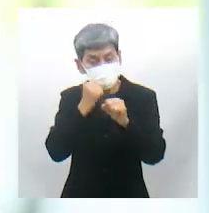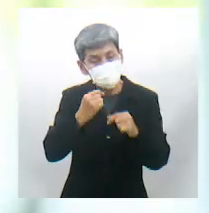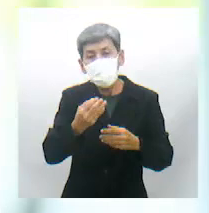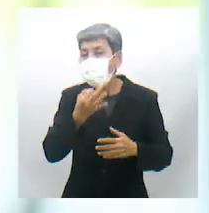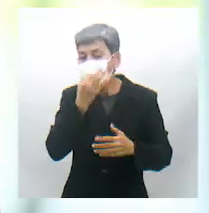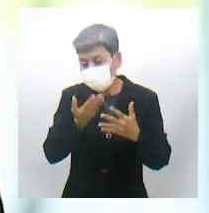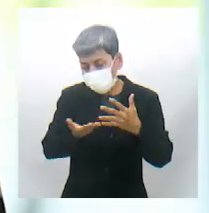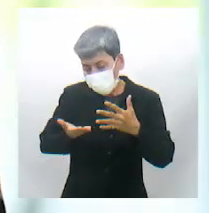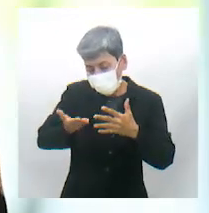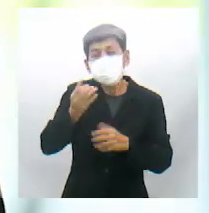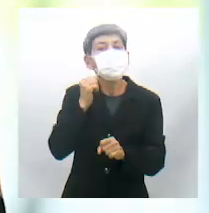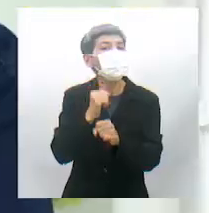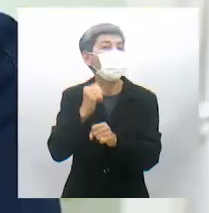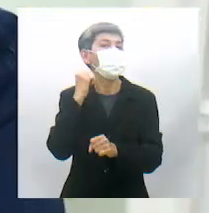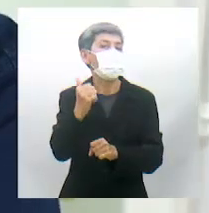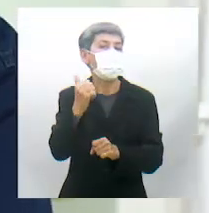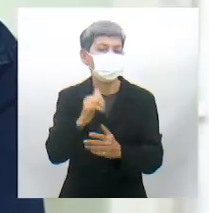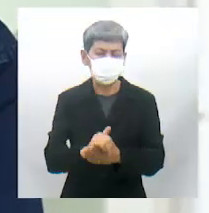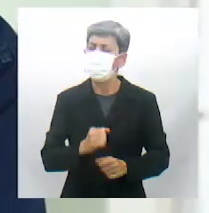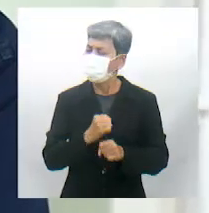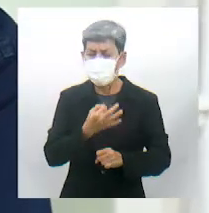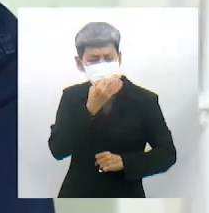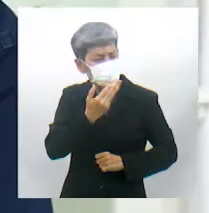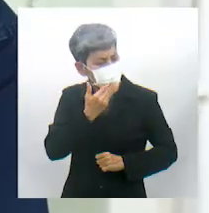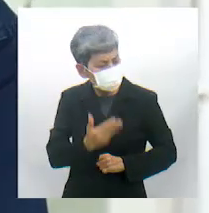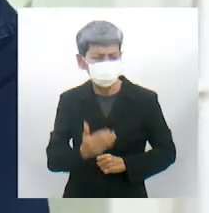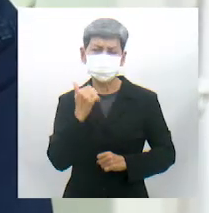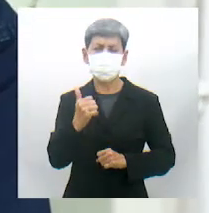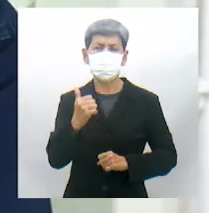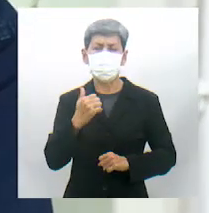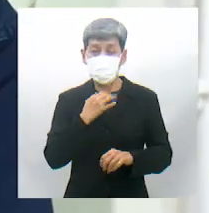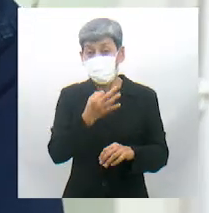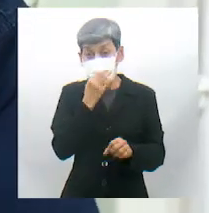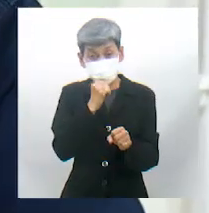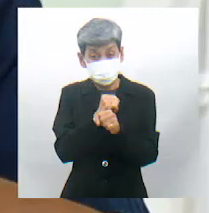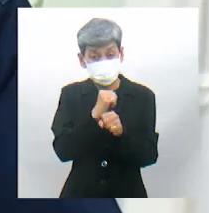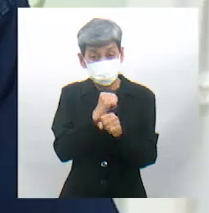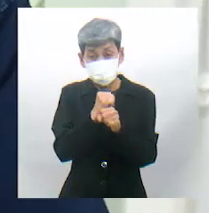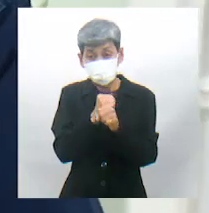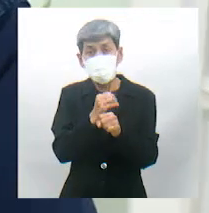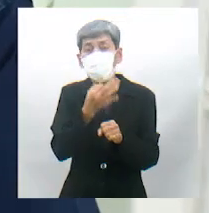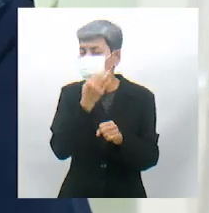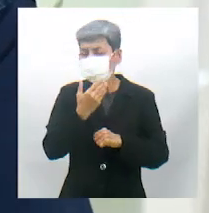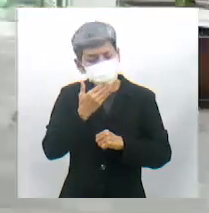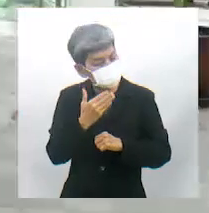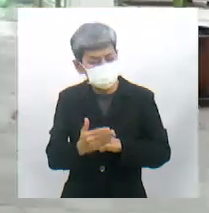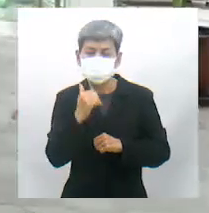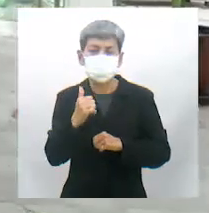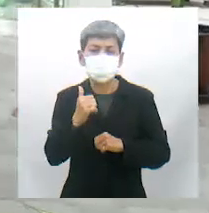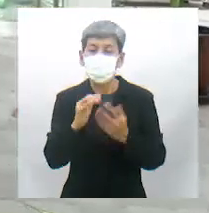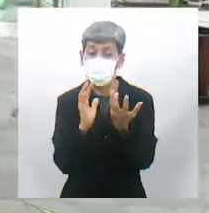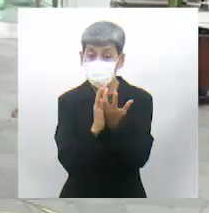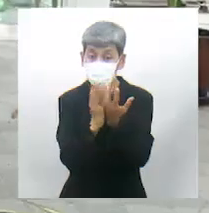อดในอาชีพ ใช่ได้ครับแบบยั่งยืนเลยครับแบบเราทำอาชีพของเราแล้วมันอาชีพยั่งยืนเลย